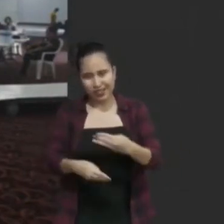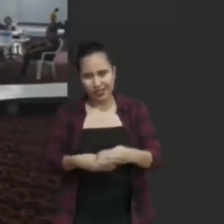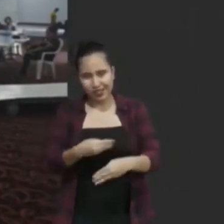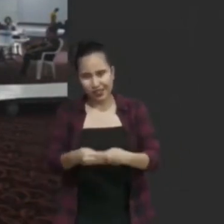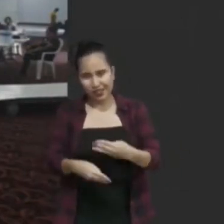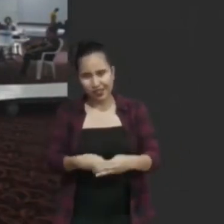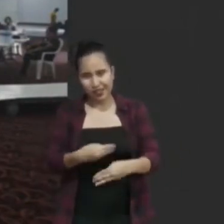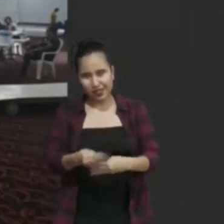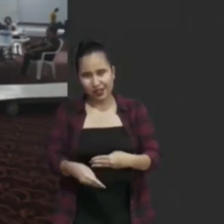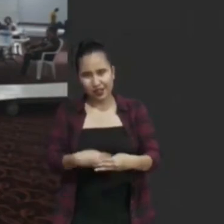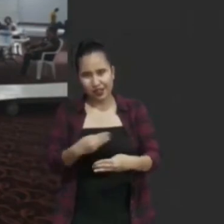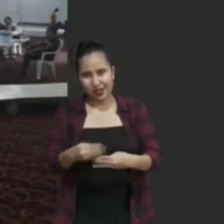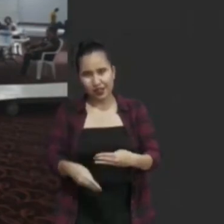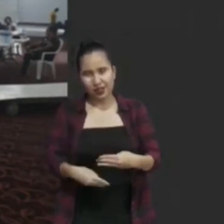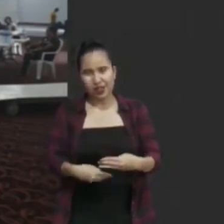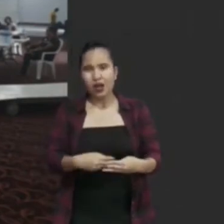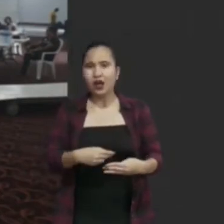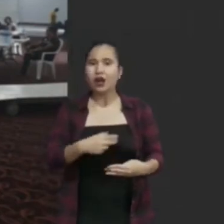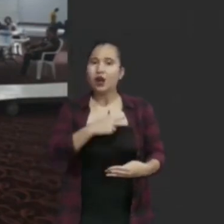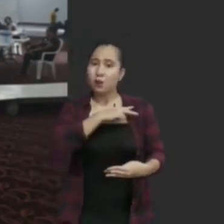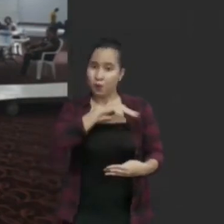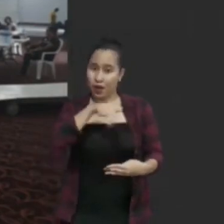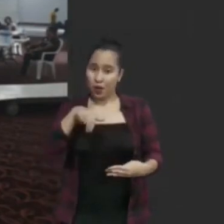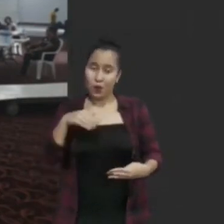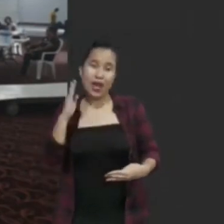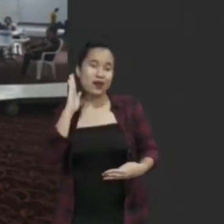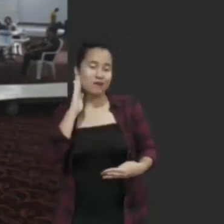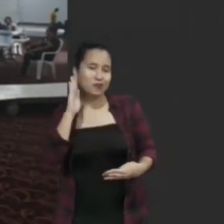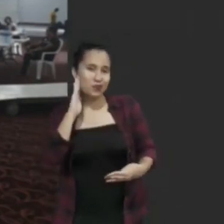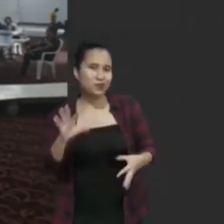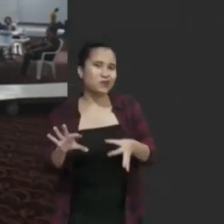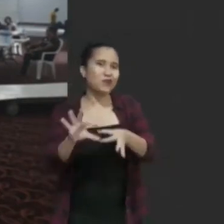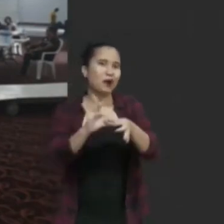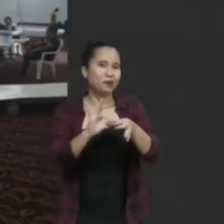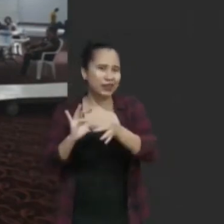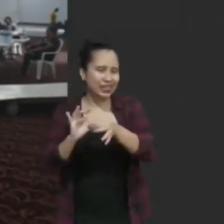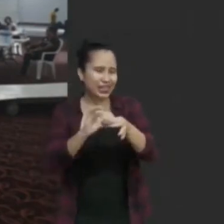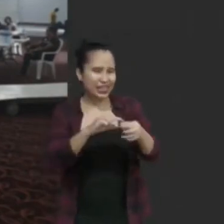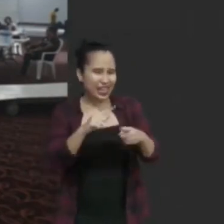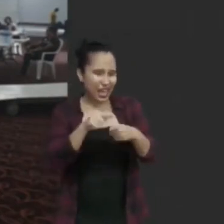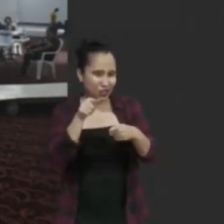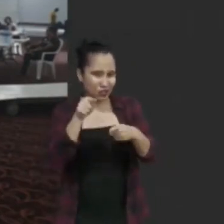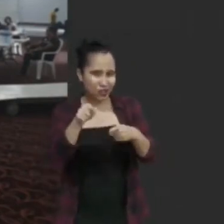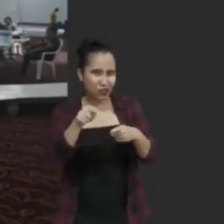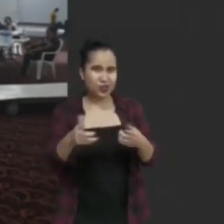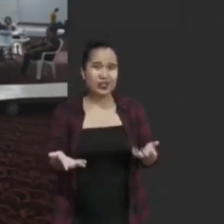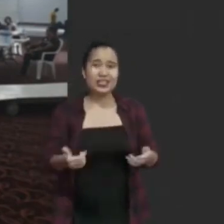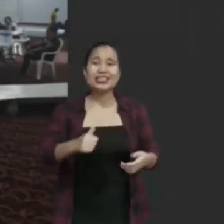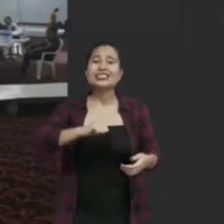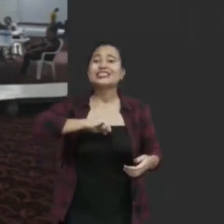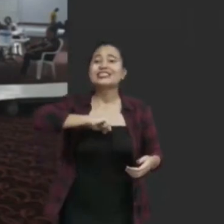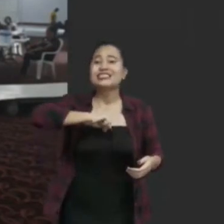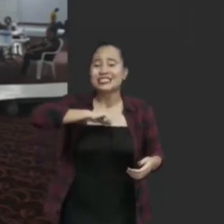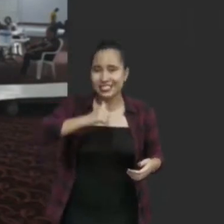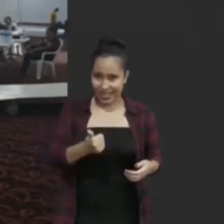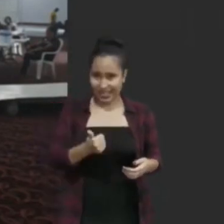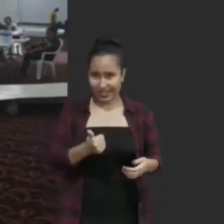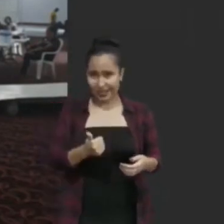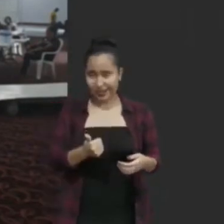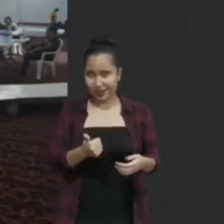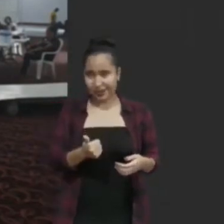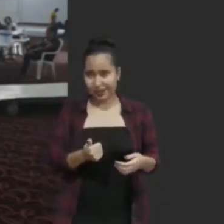Maar wij doen een beroep op u en de familie en uw familie dat u zichzelf ook voorziet